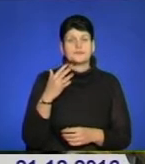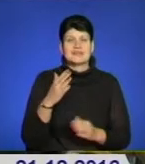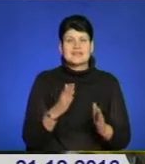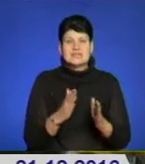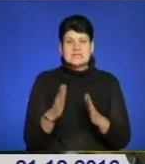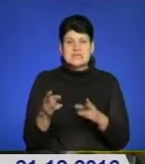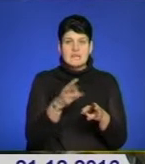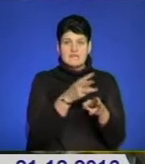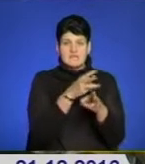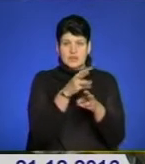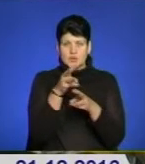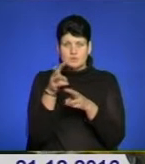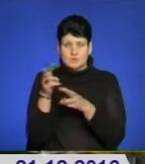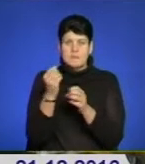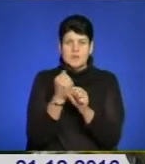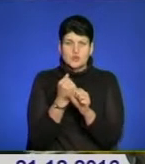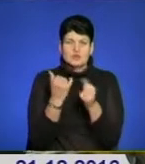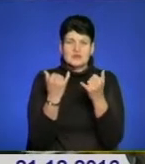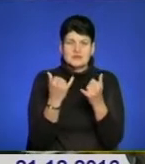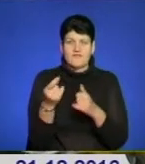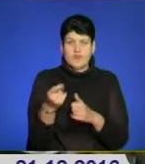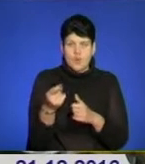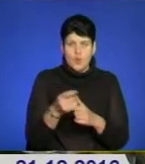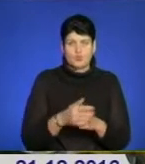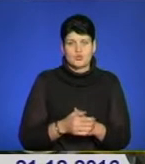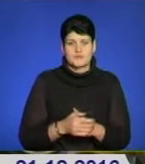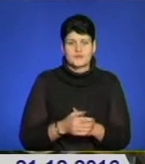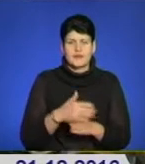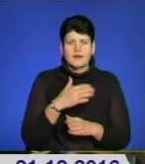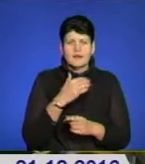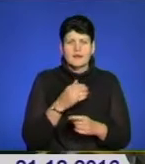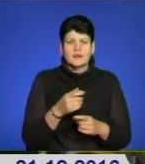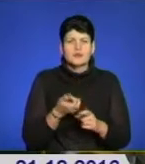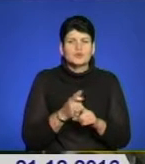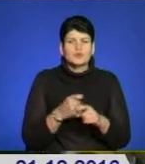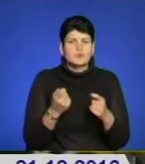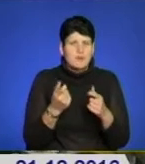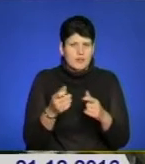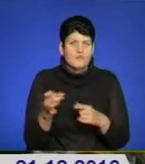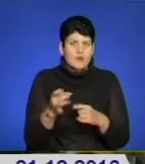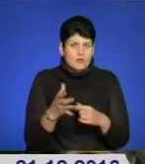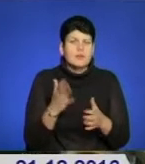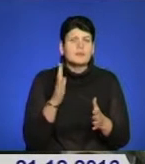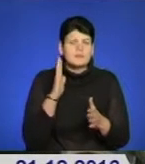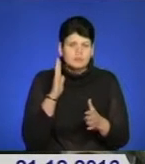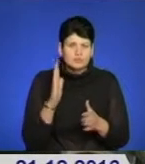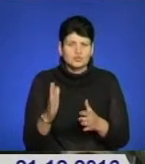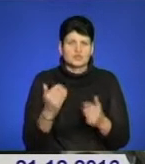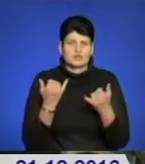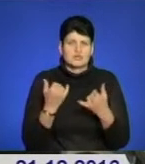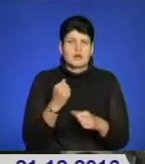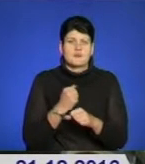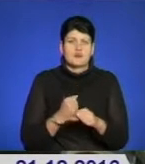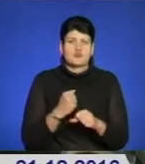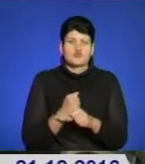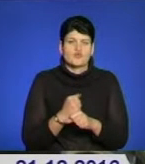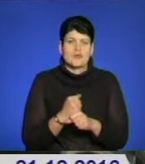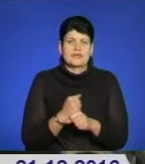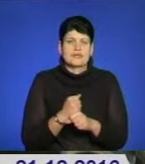систем відеоспостереження працює зараз в Тернополі, набагато менше по районах, але ми будемо зараз працювати з